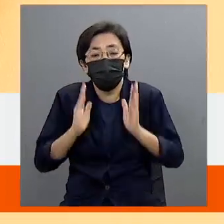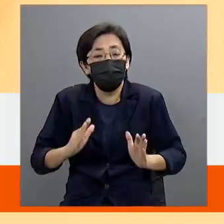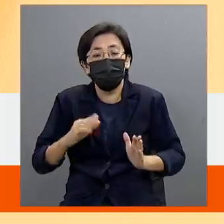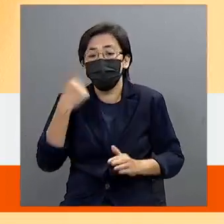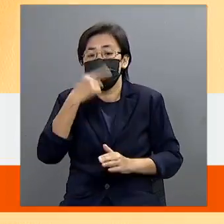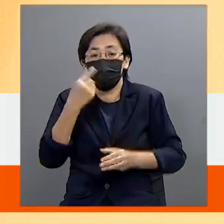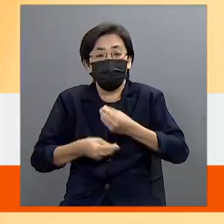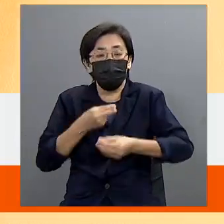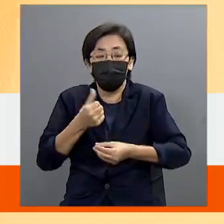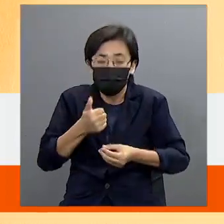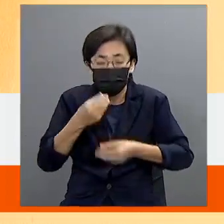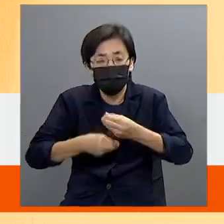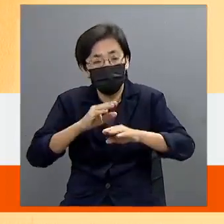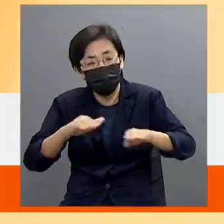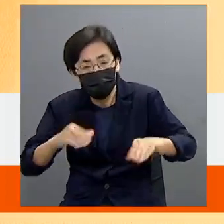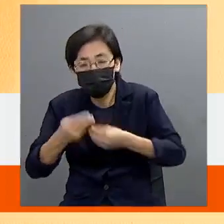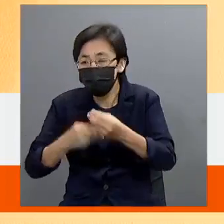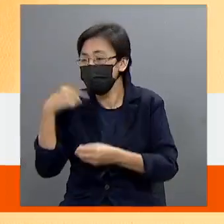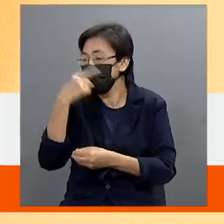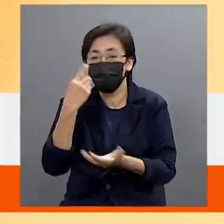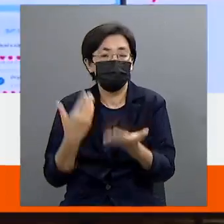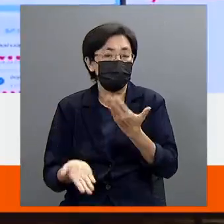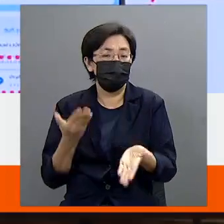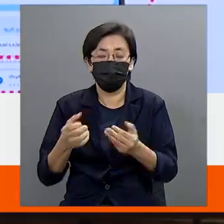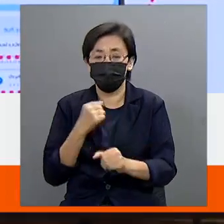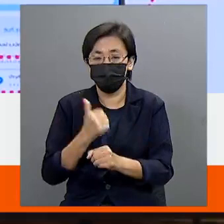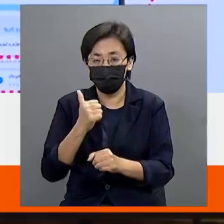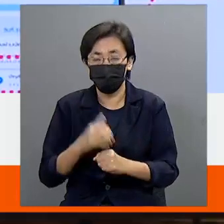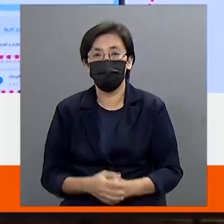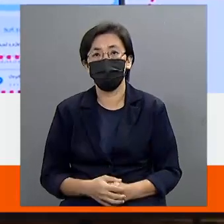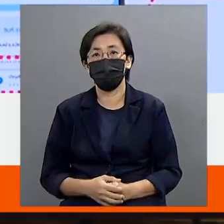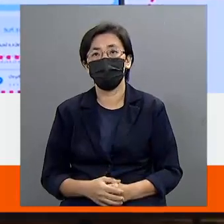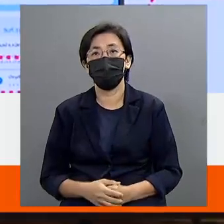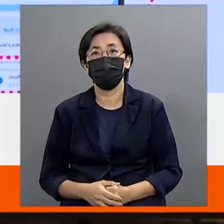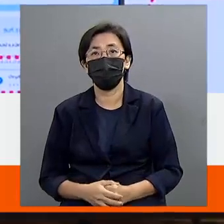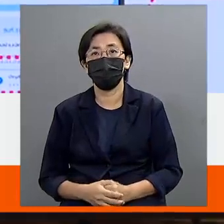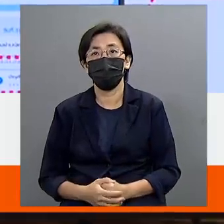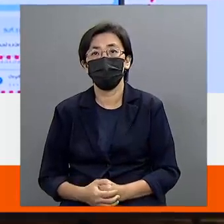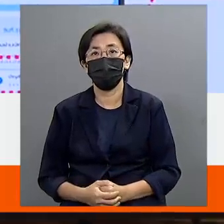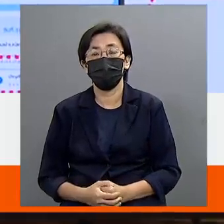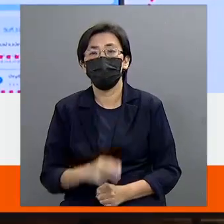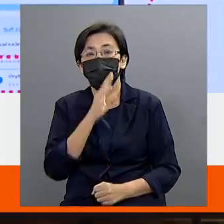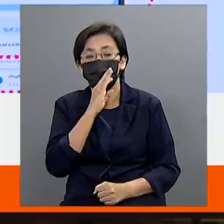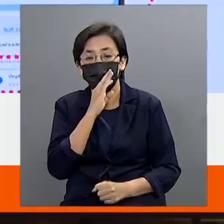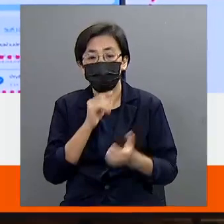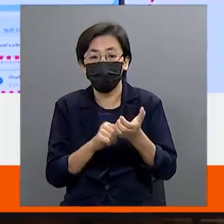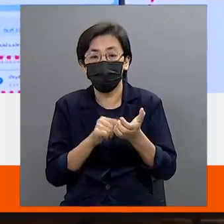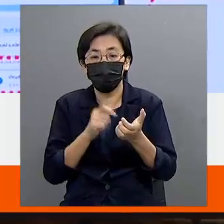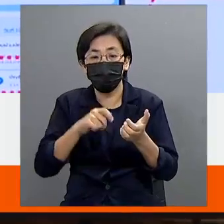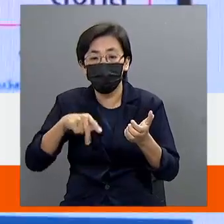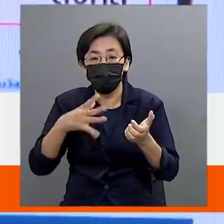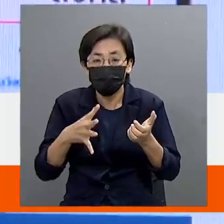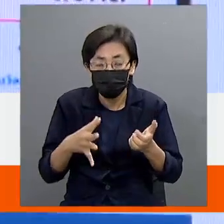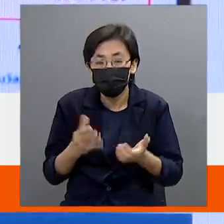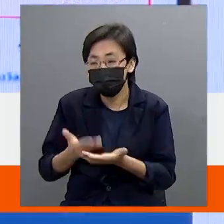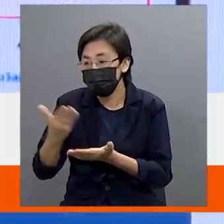ใครก็ขายนะครับเพราะนั้นเนี่ยถามว่าถ้าไม่มีออนไลน์เนี่ยเข้าหาสลากง่ายไหมก็